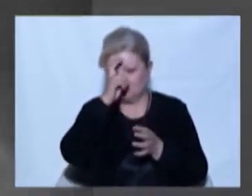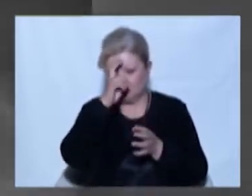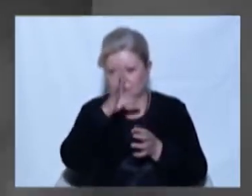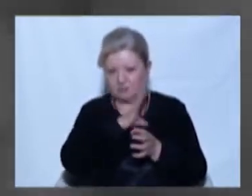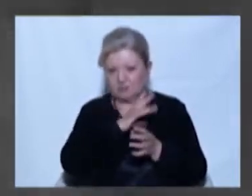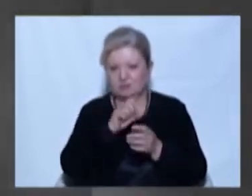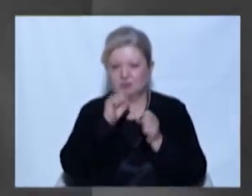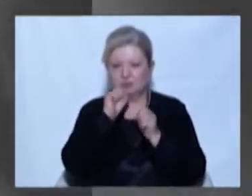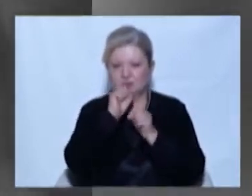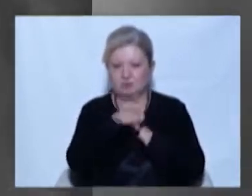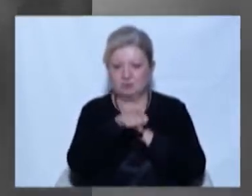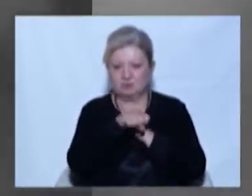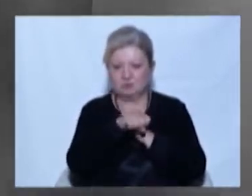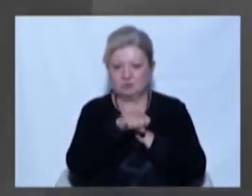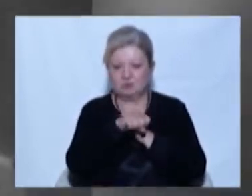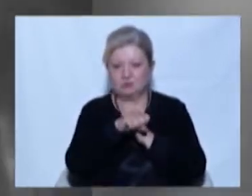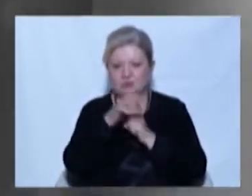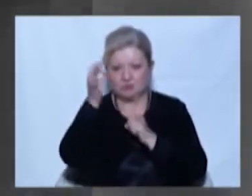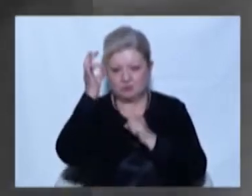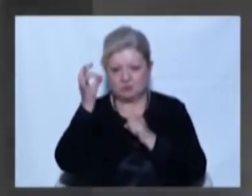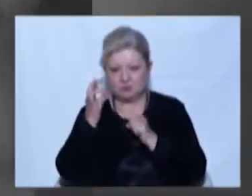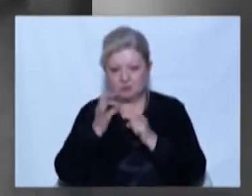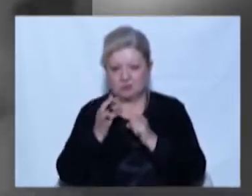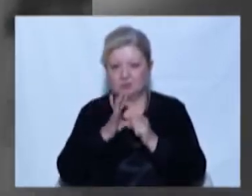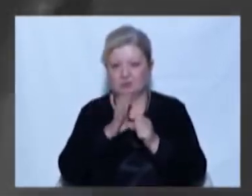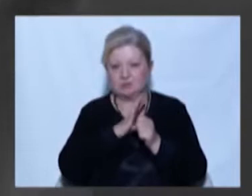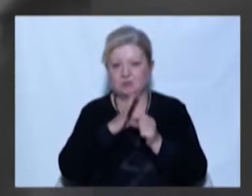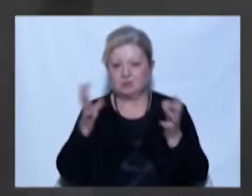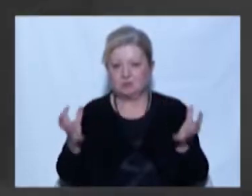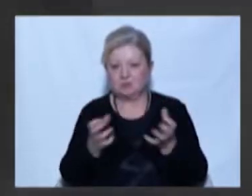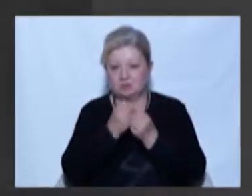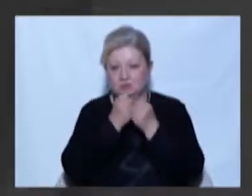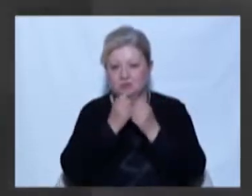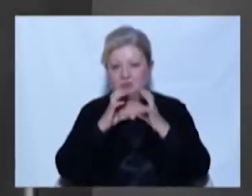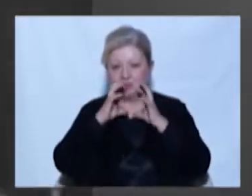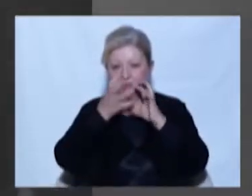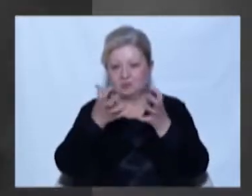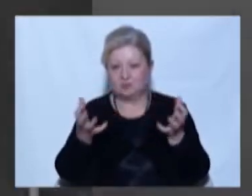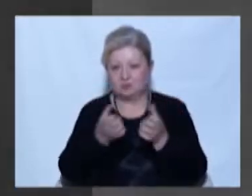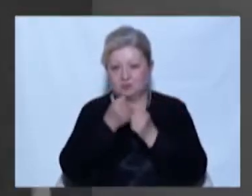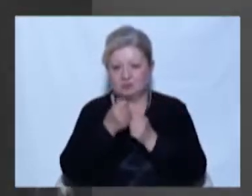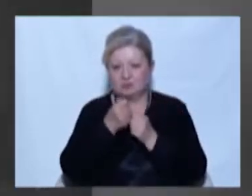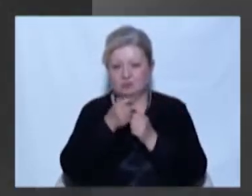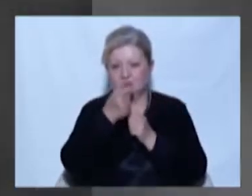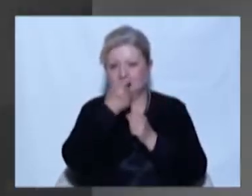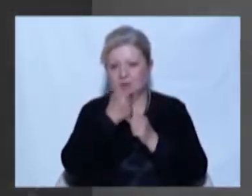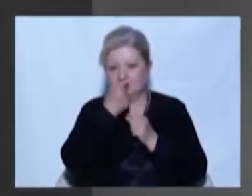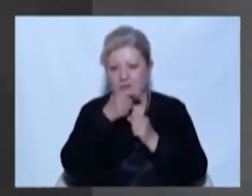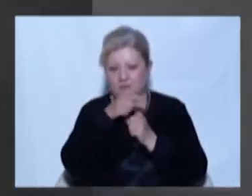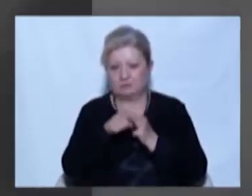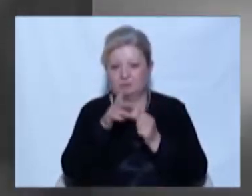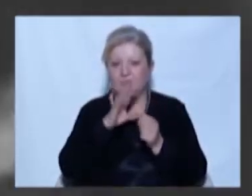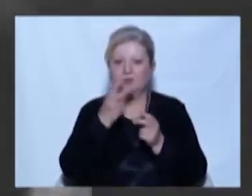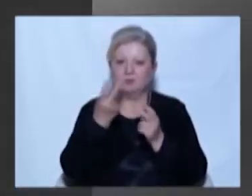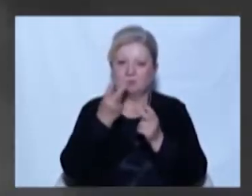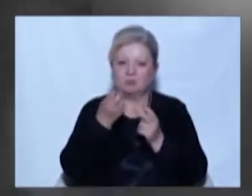რომელმაც დაამარცხა ფაშისტური გერმანია და იხსნა სამყარო ჰიტლერის ბატონობისაგან. მეორე ის, რომ საბჭოთა